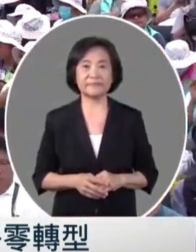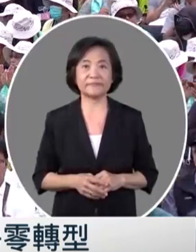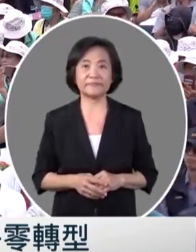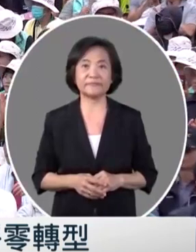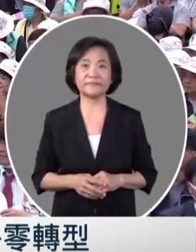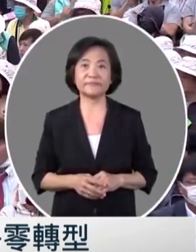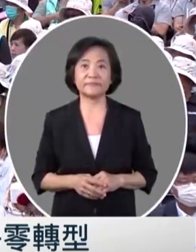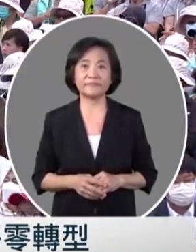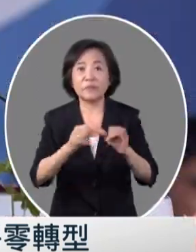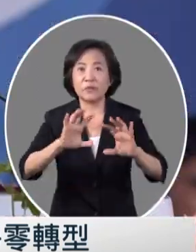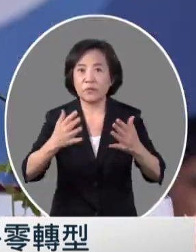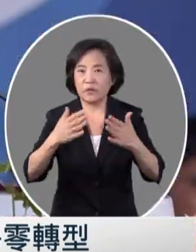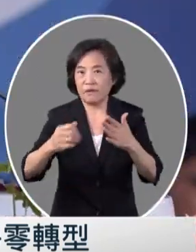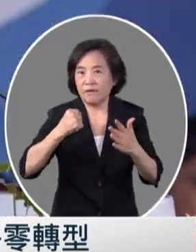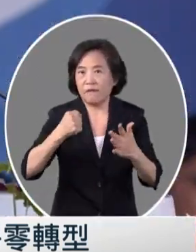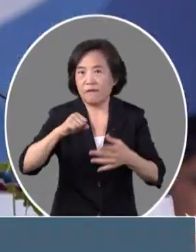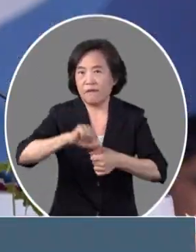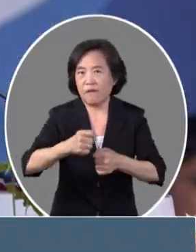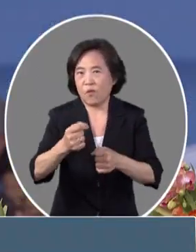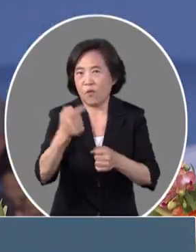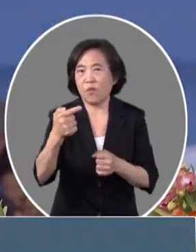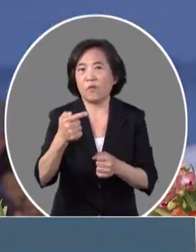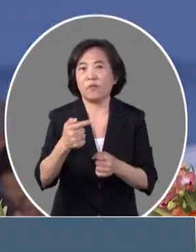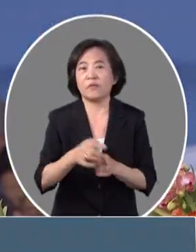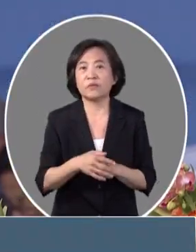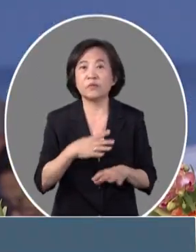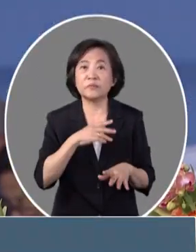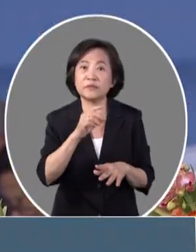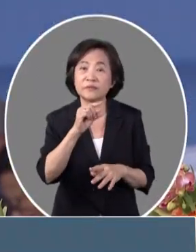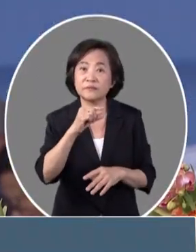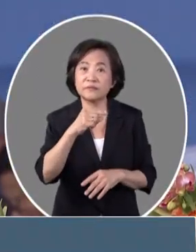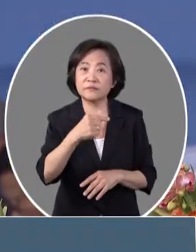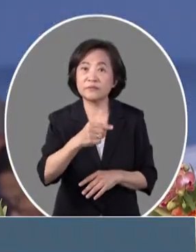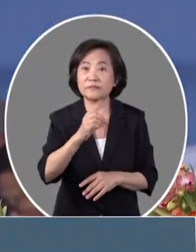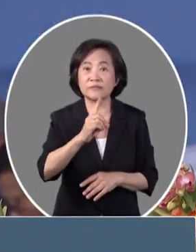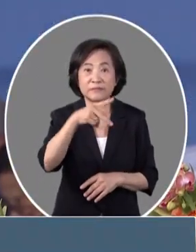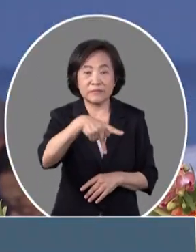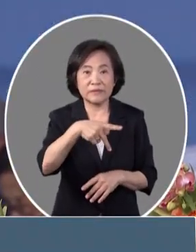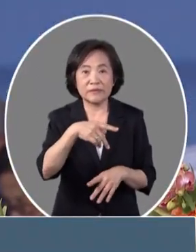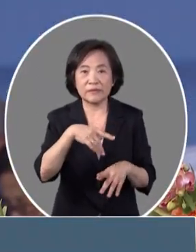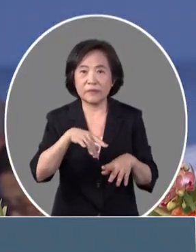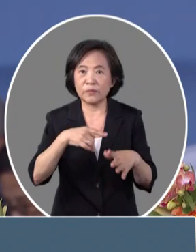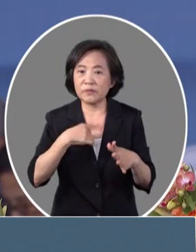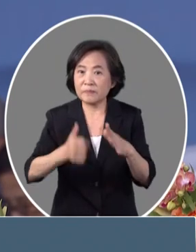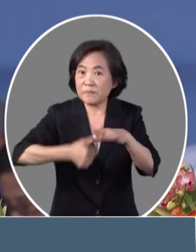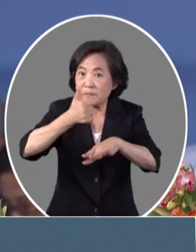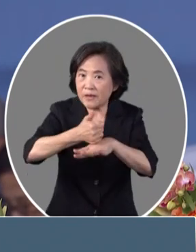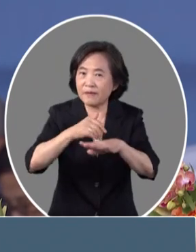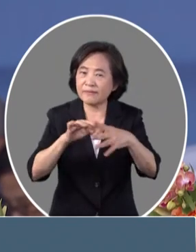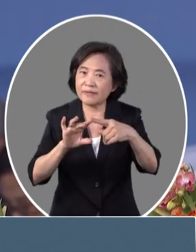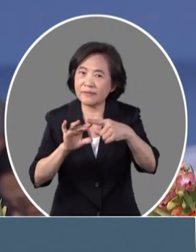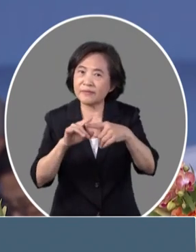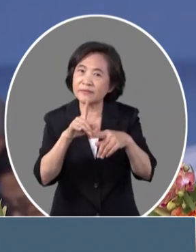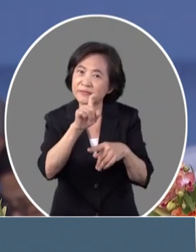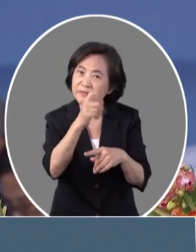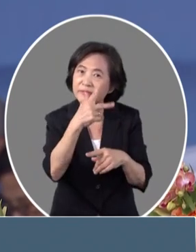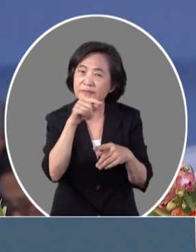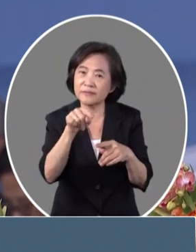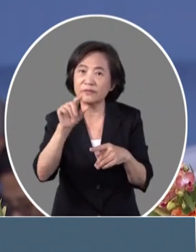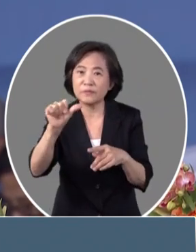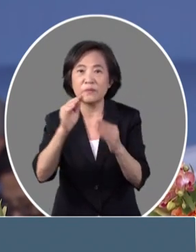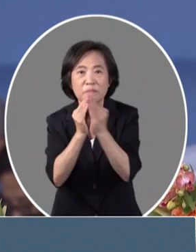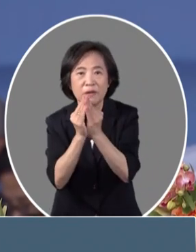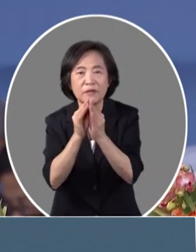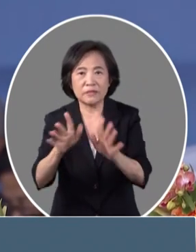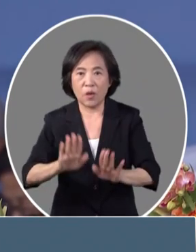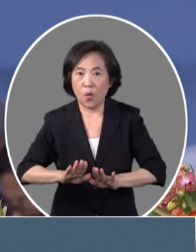湾强大的经济韧性。 我们的 GDP 规模从我上任时的17.5兆大幅